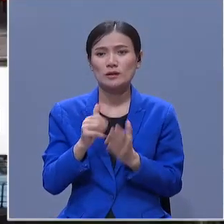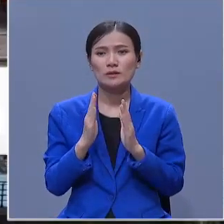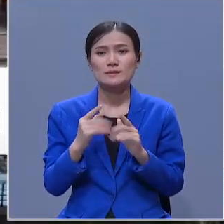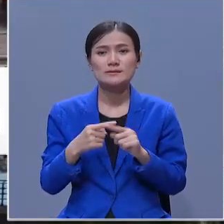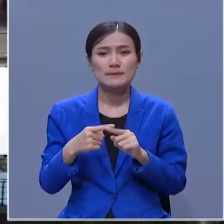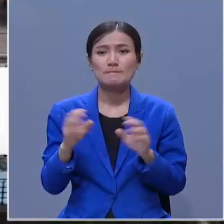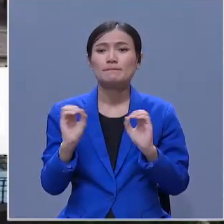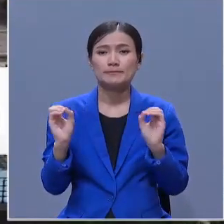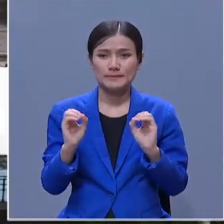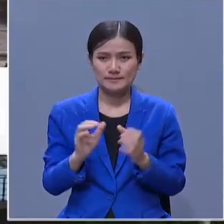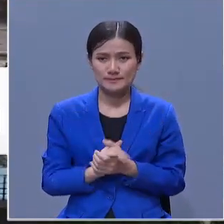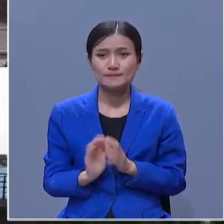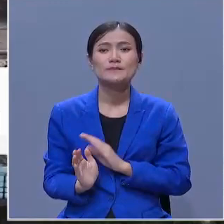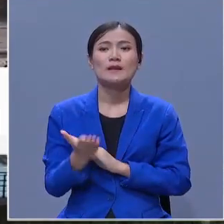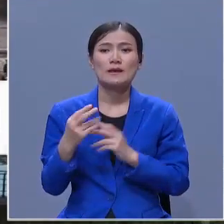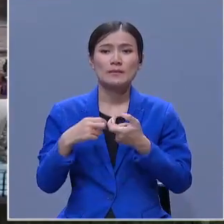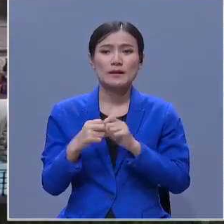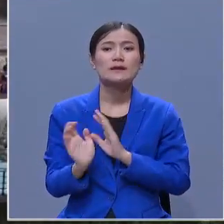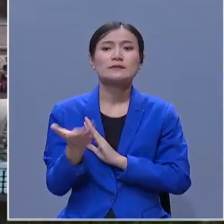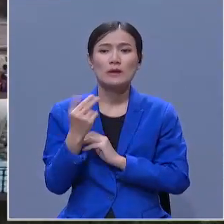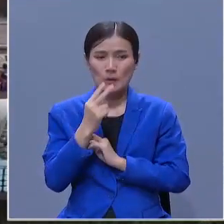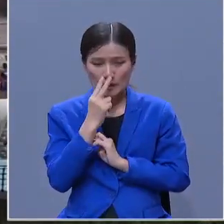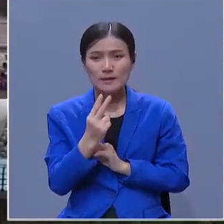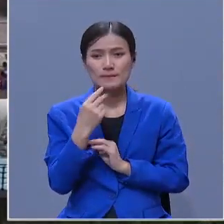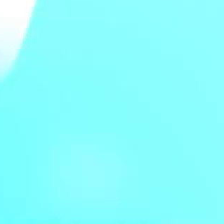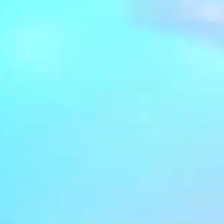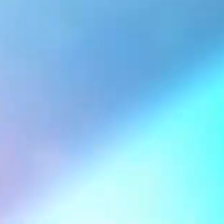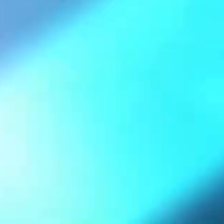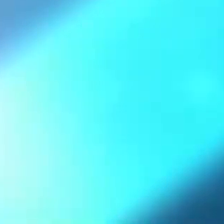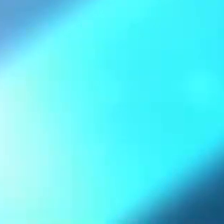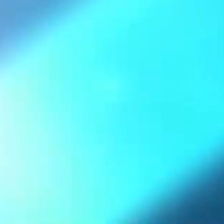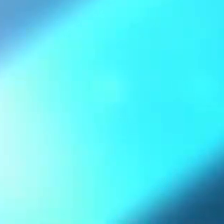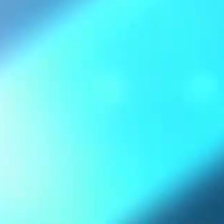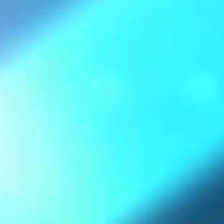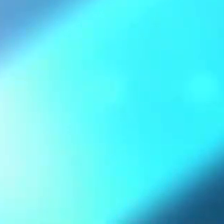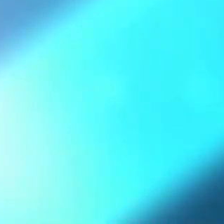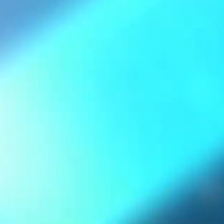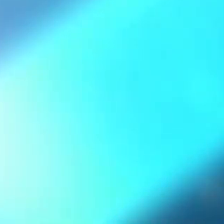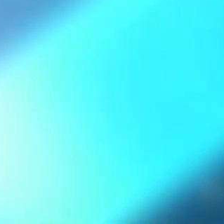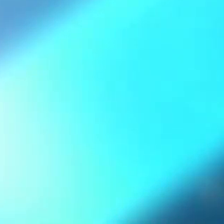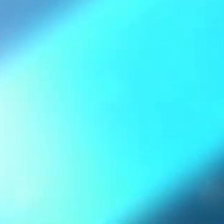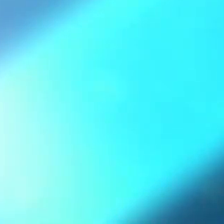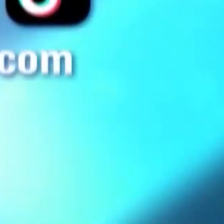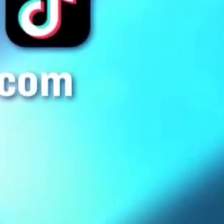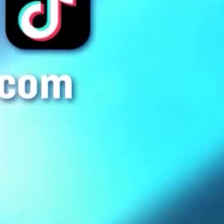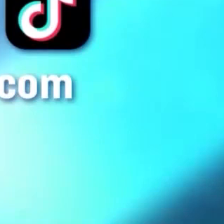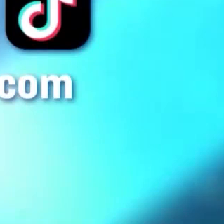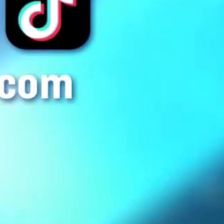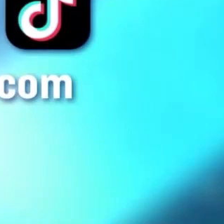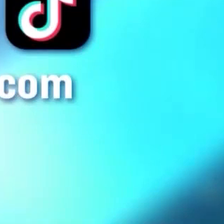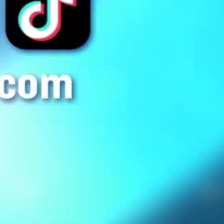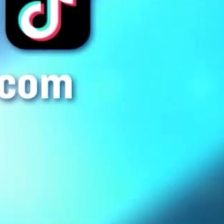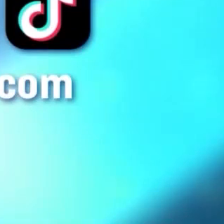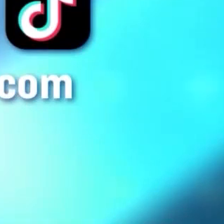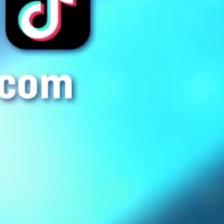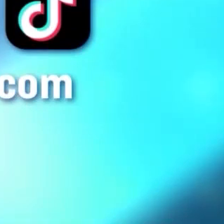ไร ยังดีที่ช่วงเช้าก็มีคนเห็นพอดีด้วยนะคะ ติดตาม PPTV HD 36ได้ทุกช่องทางและอย่าลืมกด